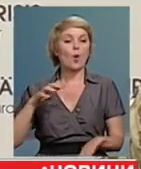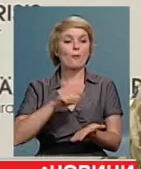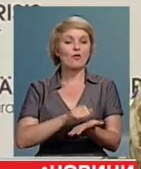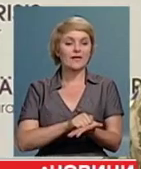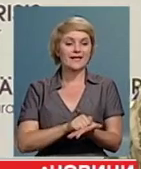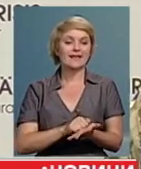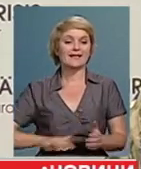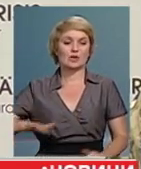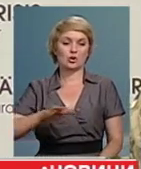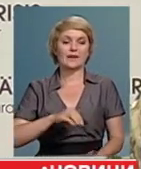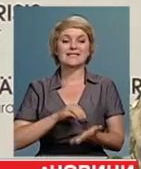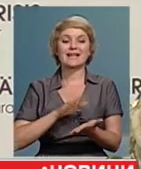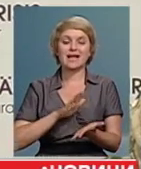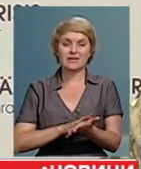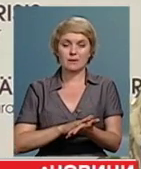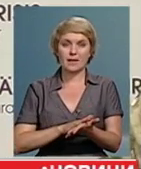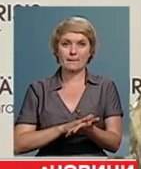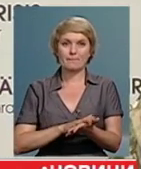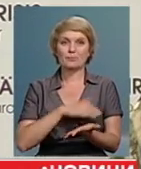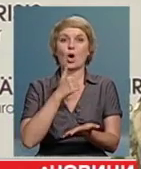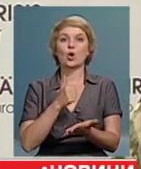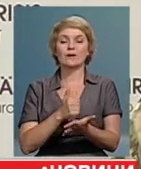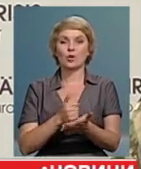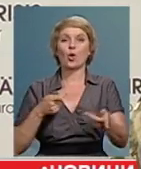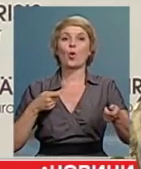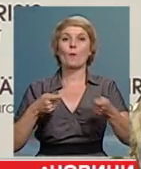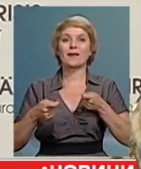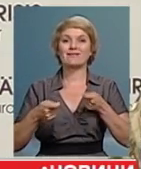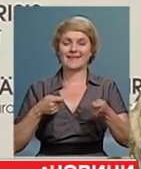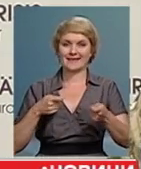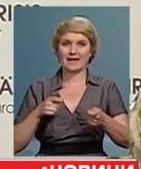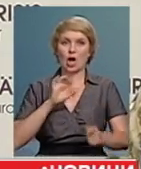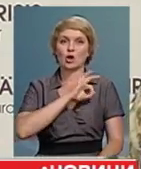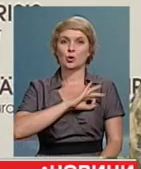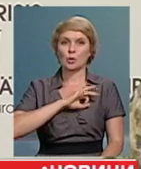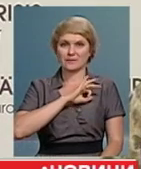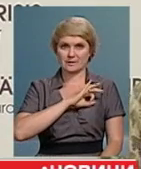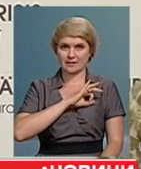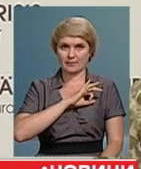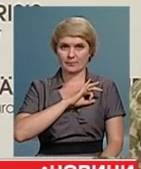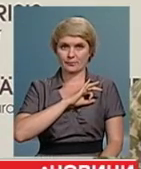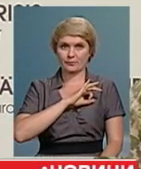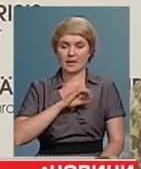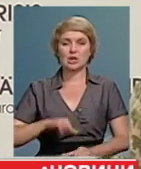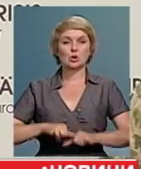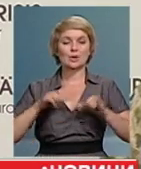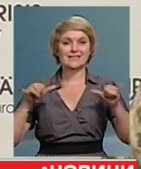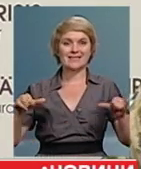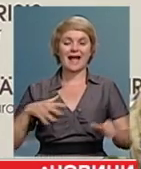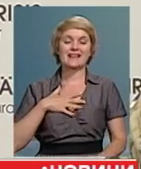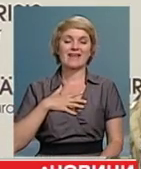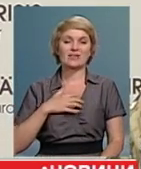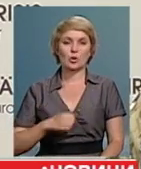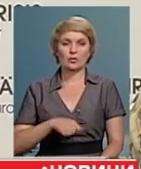І за даними Головного управління розвідки Міністерства оборони України, зростає невдоволення мешканців